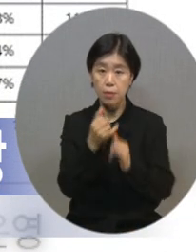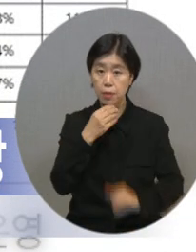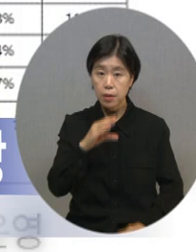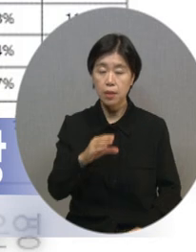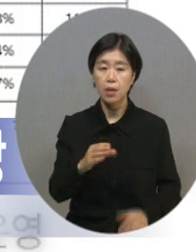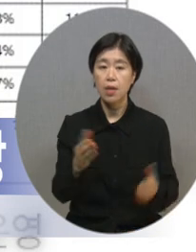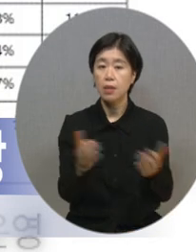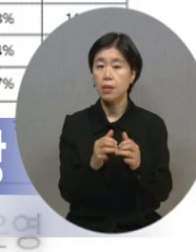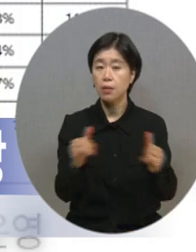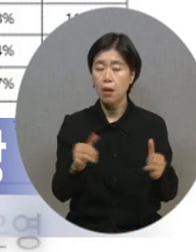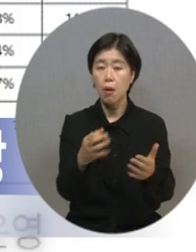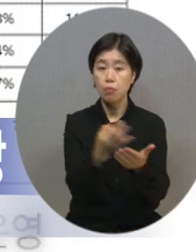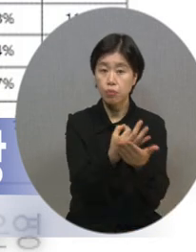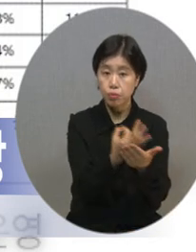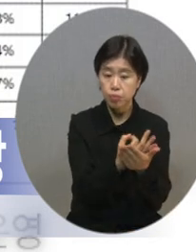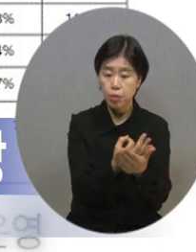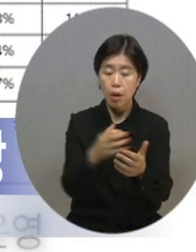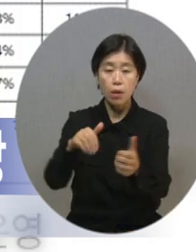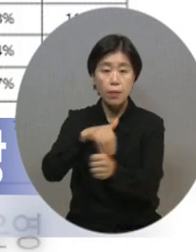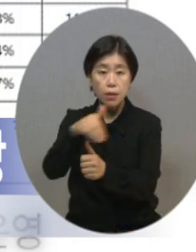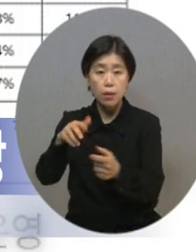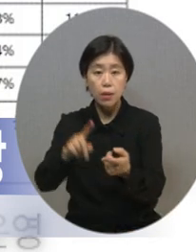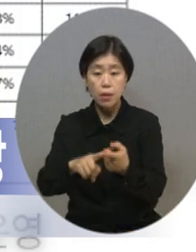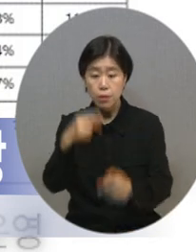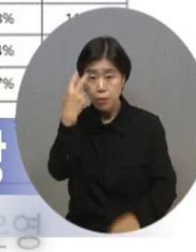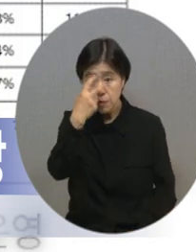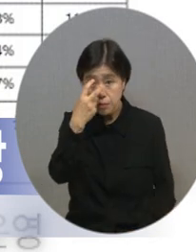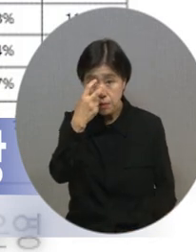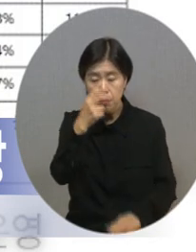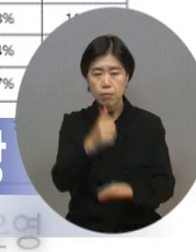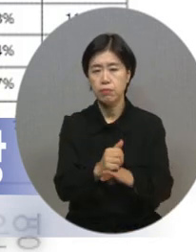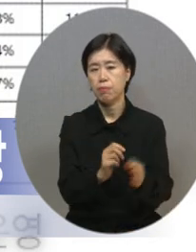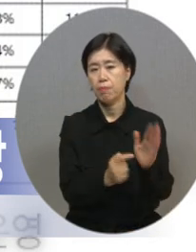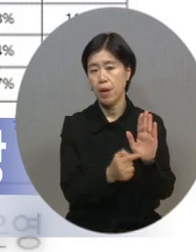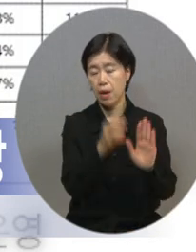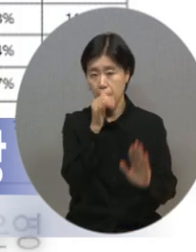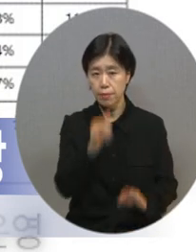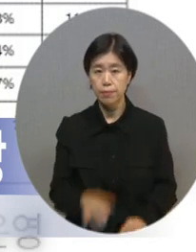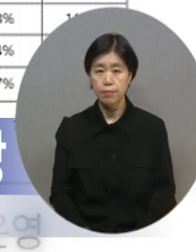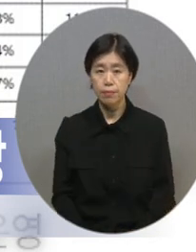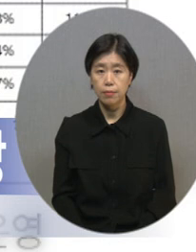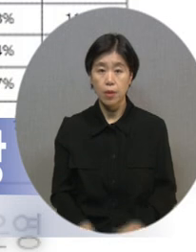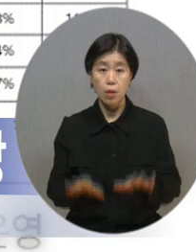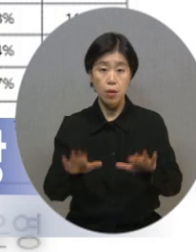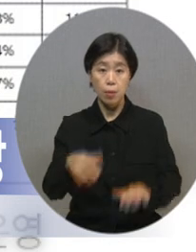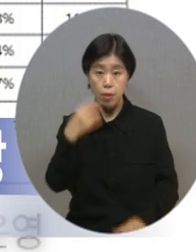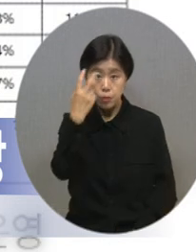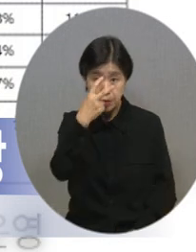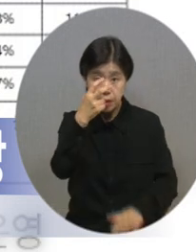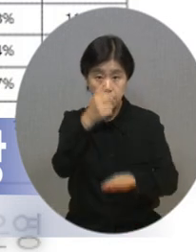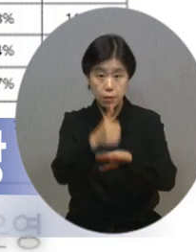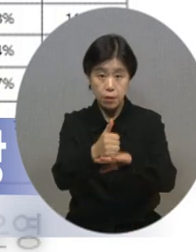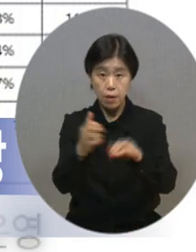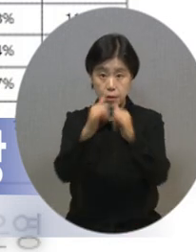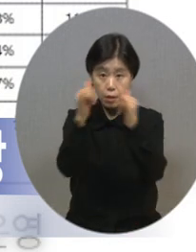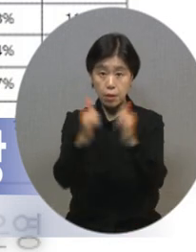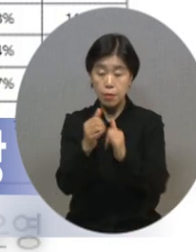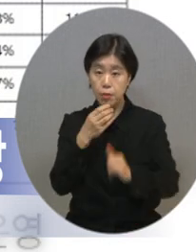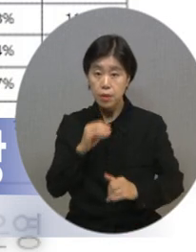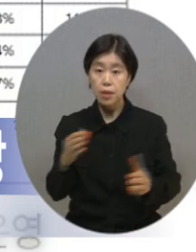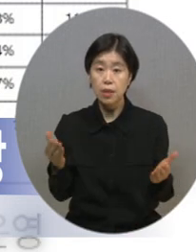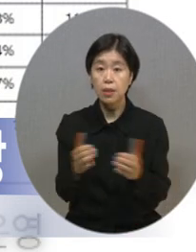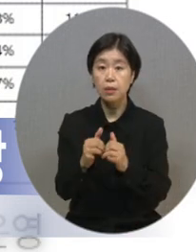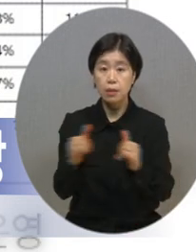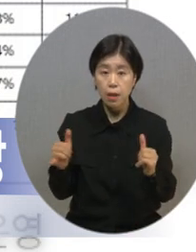수준과 근로 여권 실태 조사 결과에서 나온 자료인데요이 복지부는 이번 실태조사 결과를 사회복지 종사자의